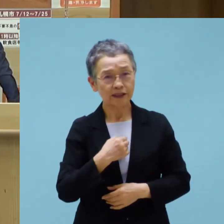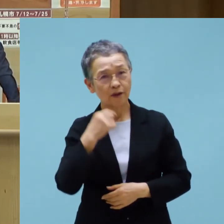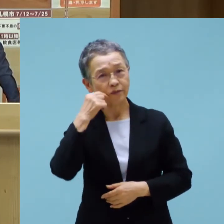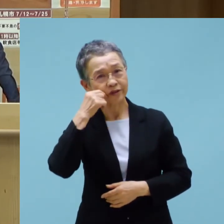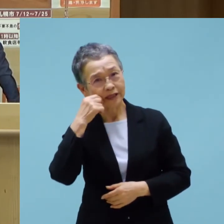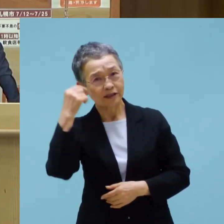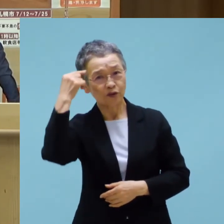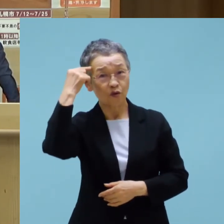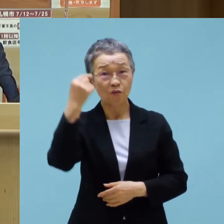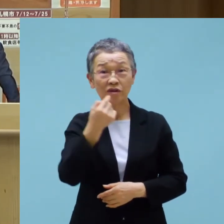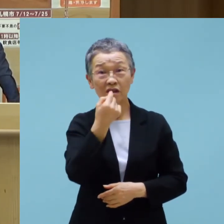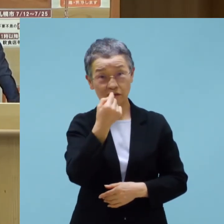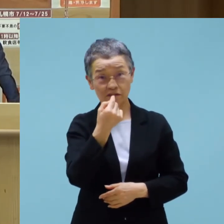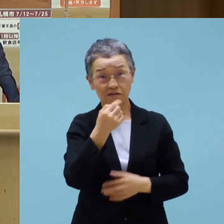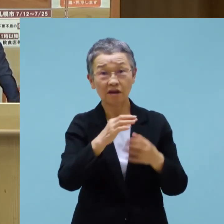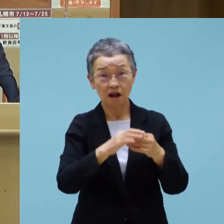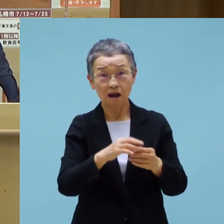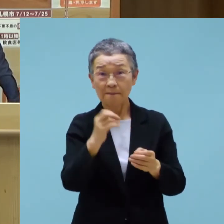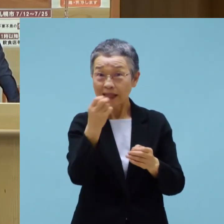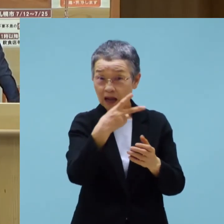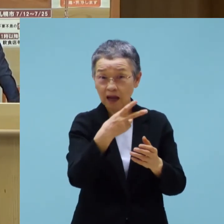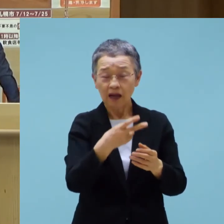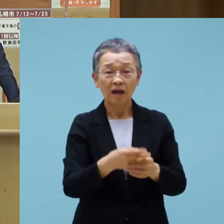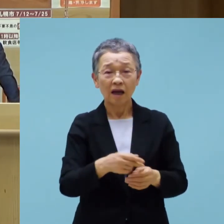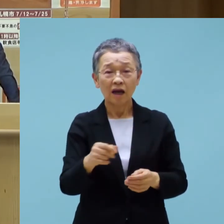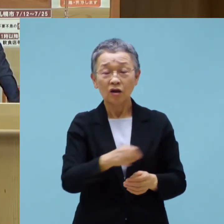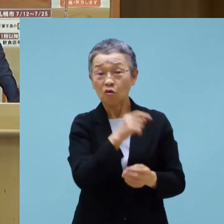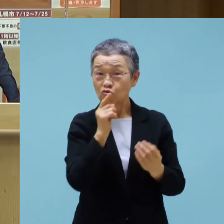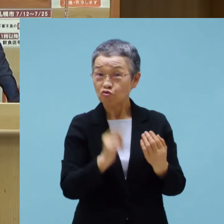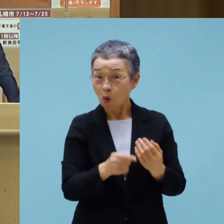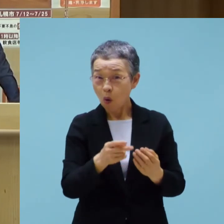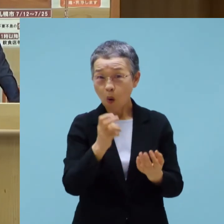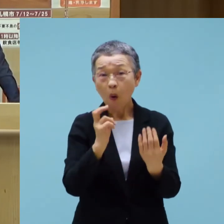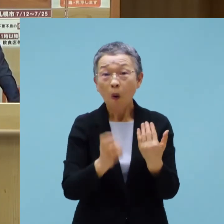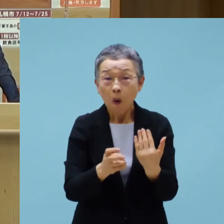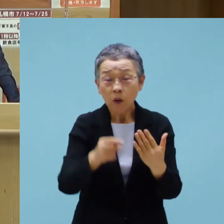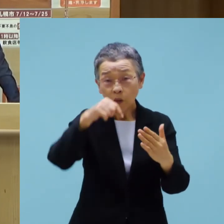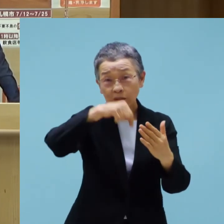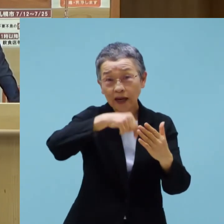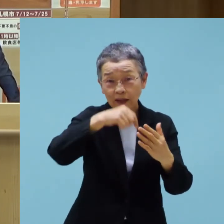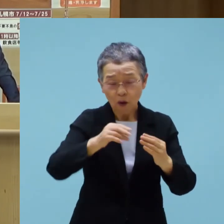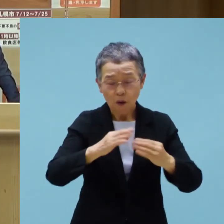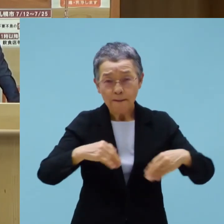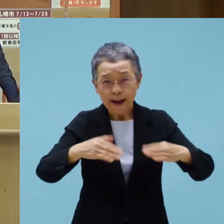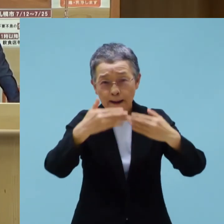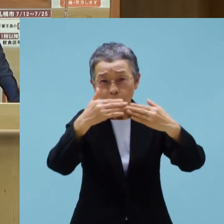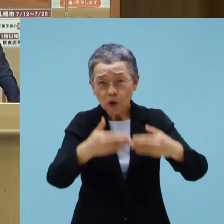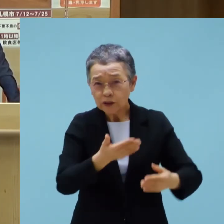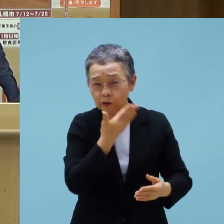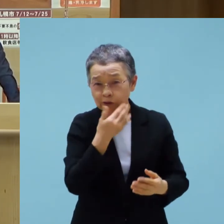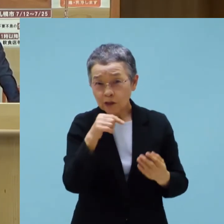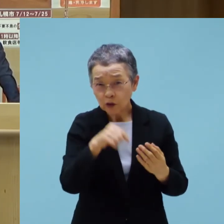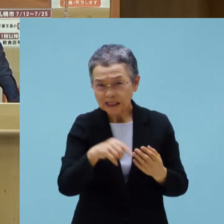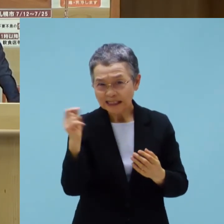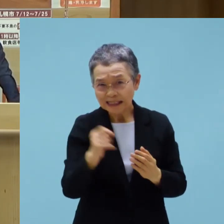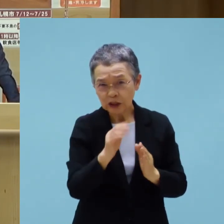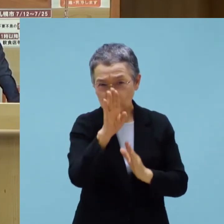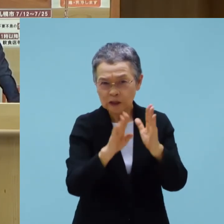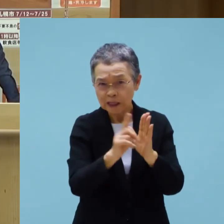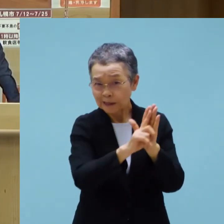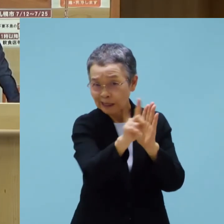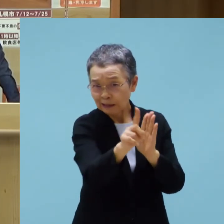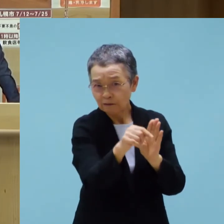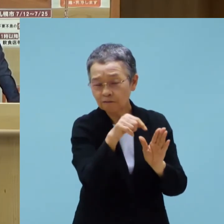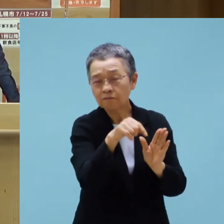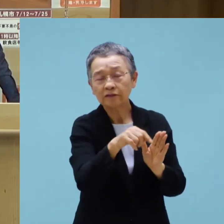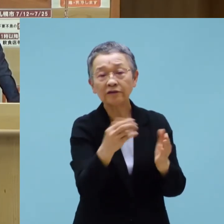ますし、また特措法のですね、そういったまん延防止等重点措置や緊急事態宣言になりますと、そうい